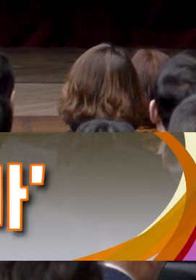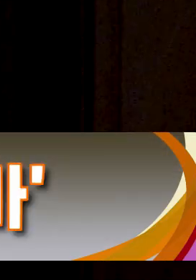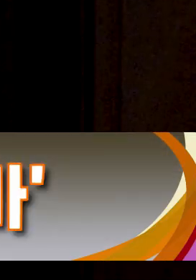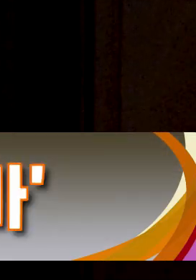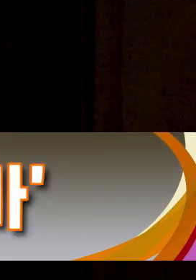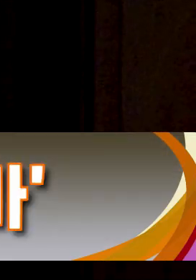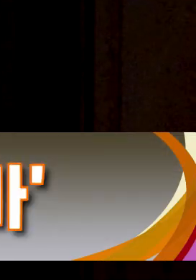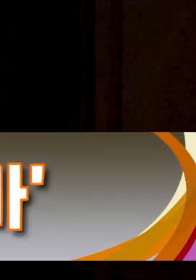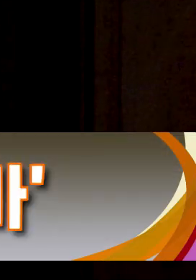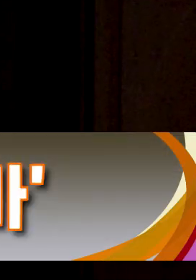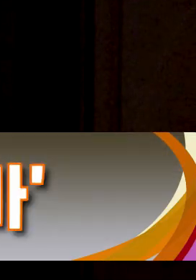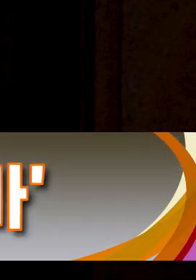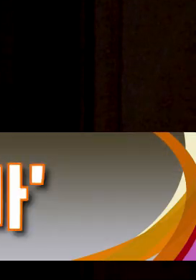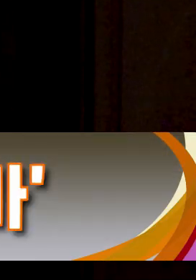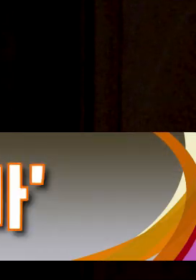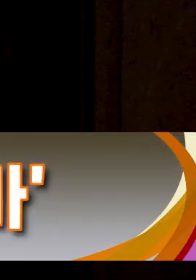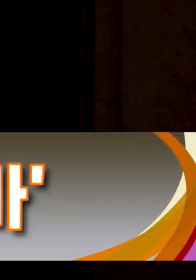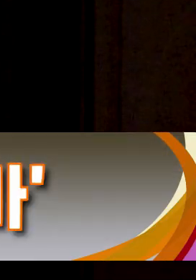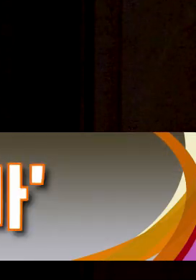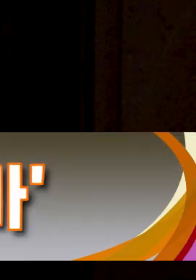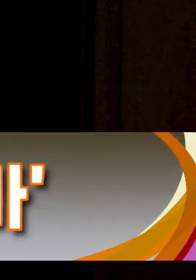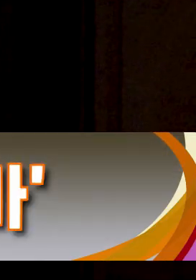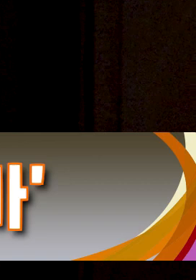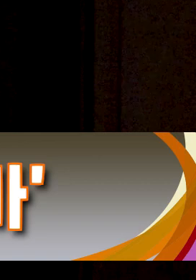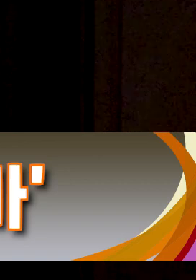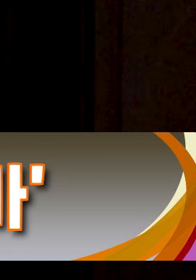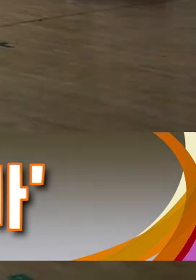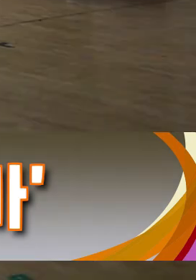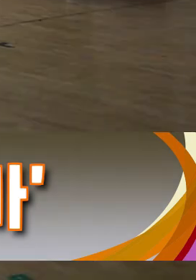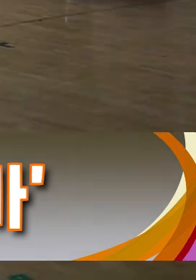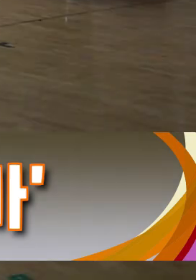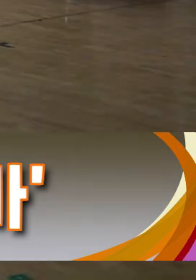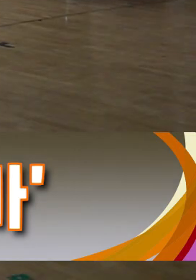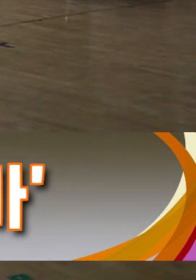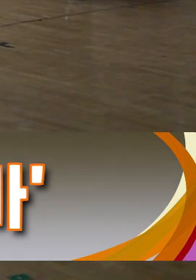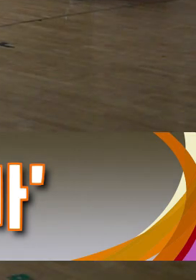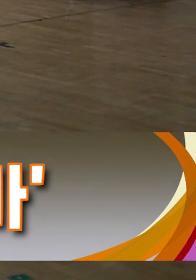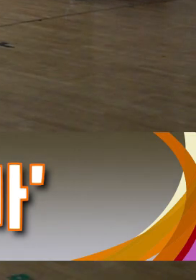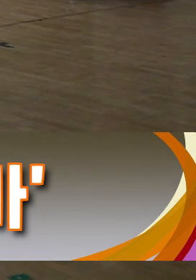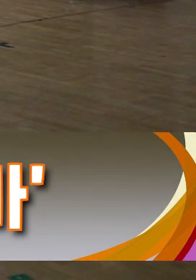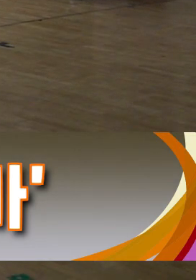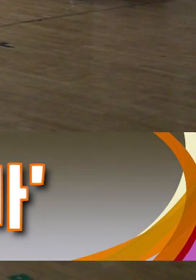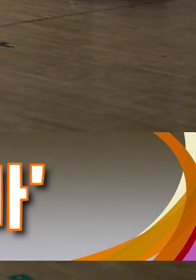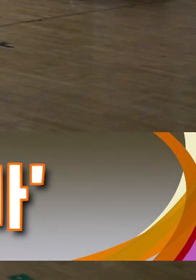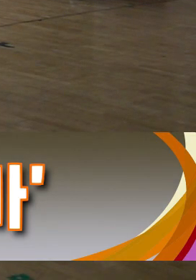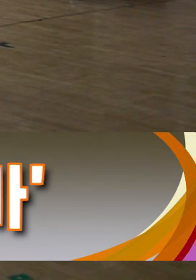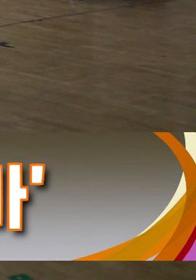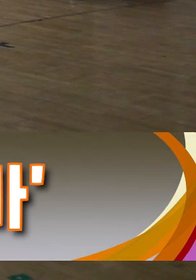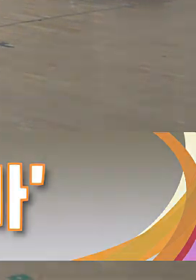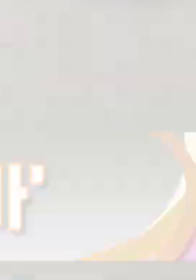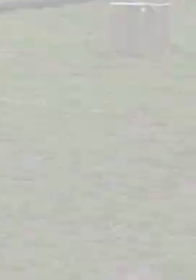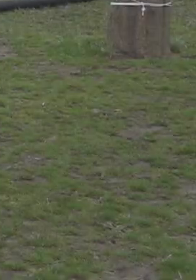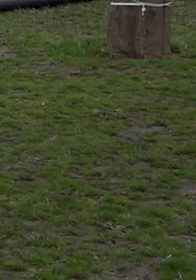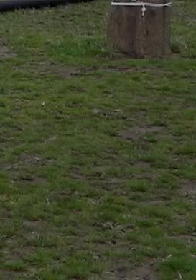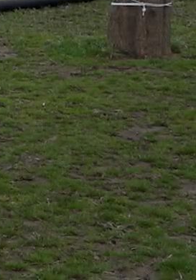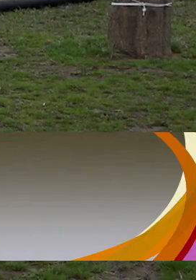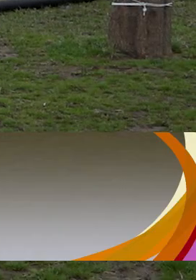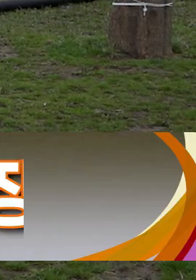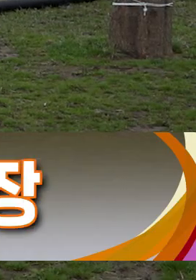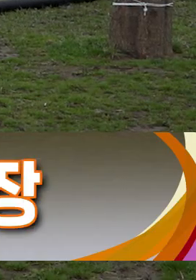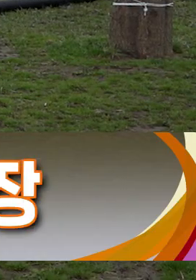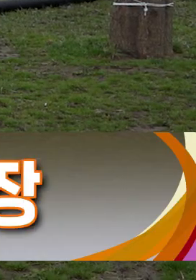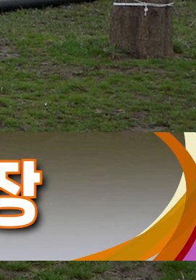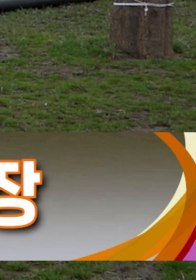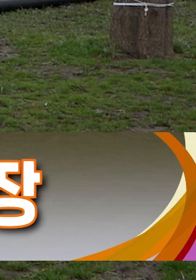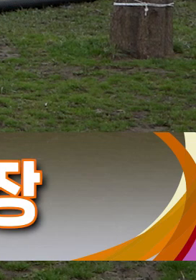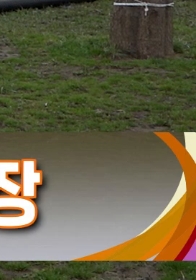25일 직원들을 대상으로 도시란 무엇인가를 주제로 출장 성과 공유회를 진행했습니다 3월